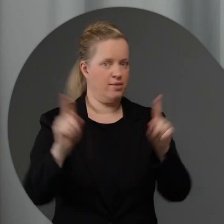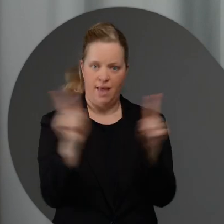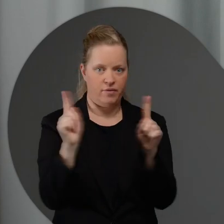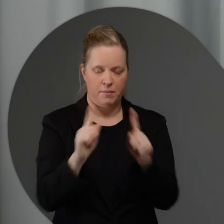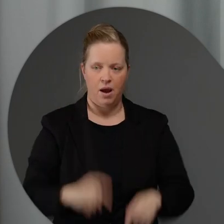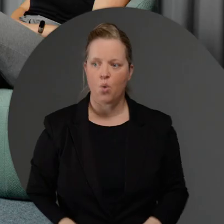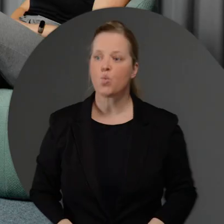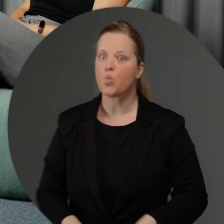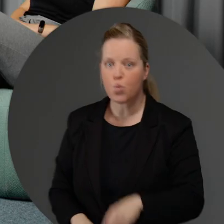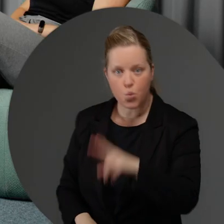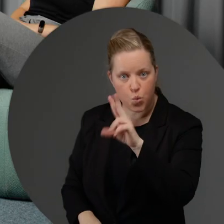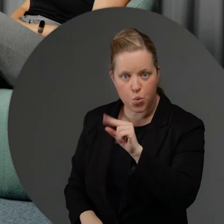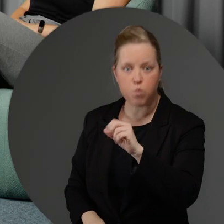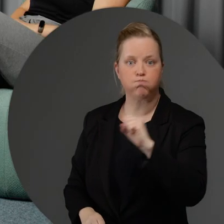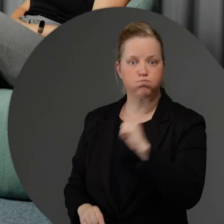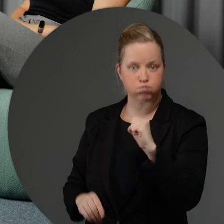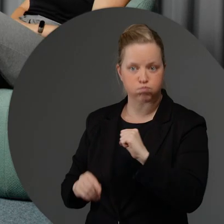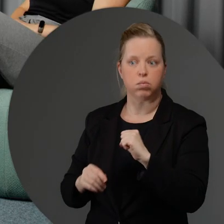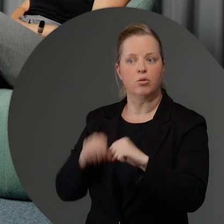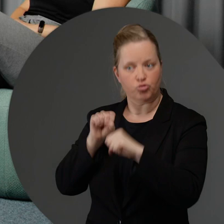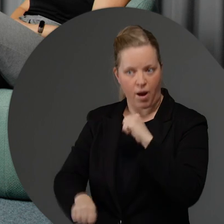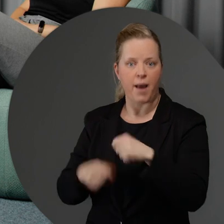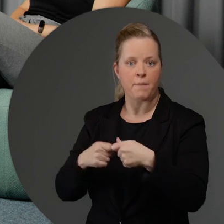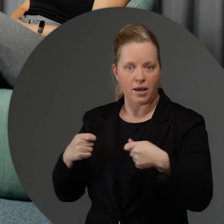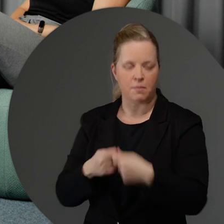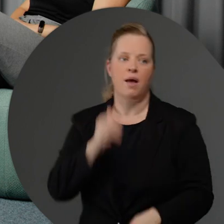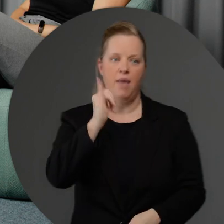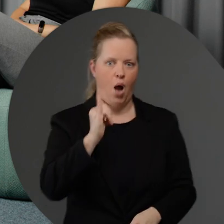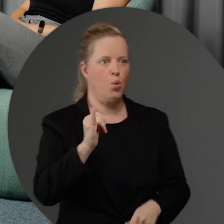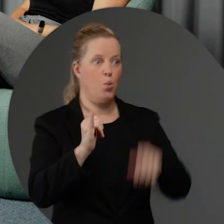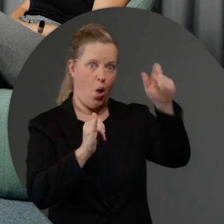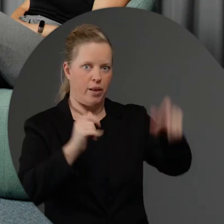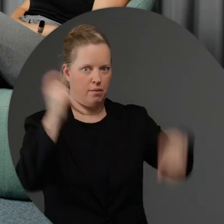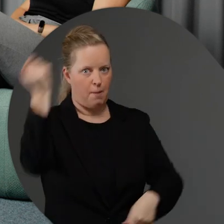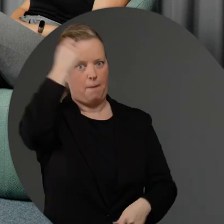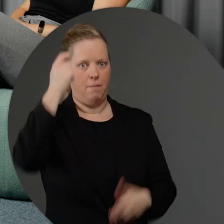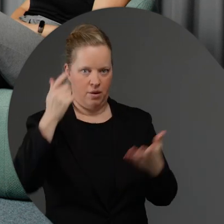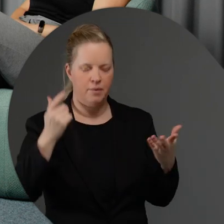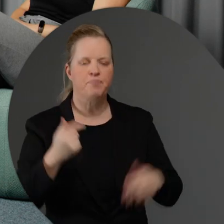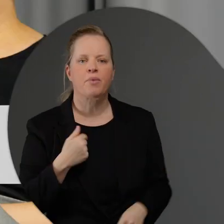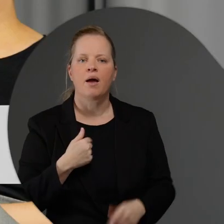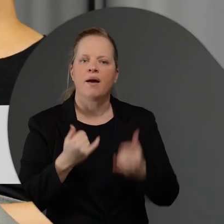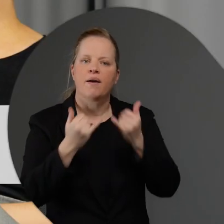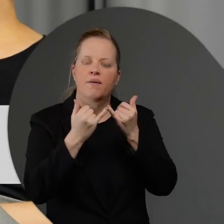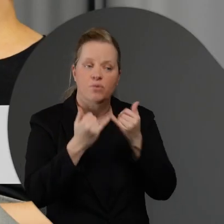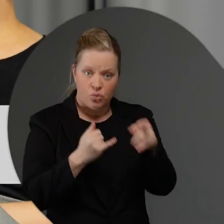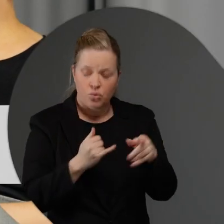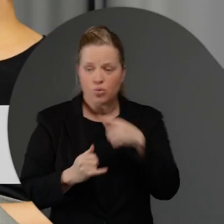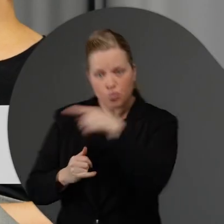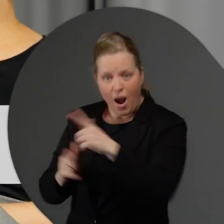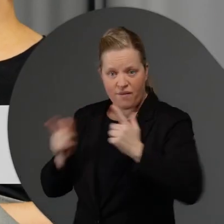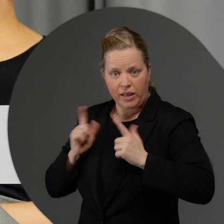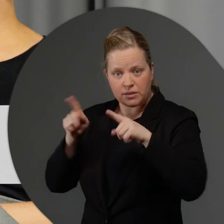Markt verkaufen. Ah ja, das sind starke Maßnahmen. Das ist dann der große Hammer, ja. Erwartest du